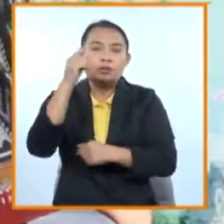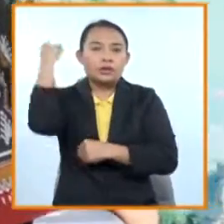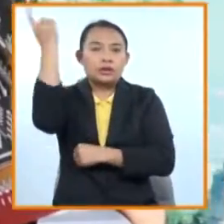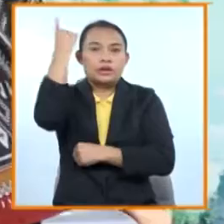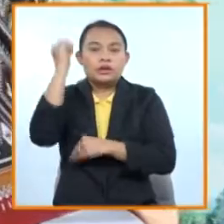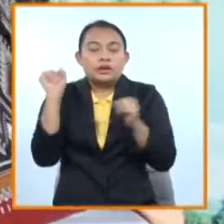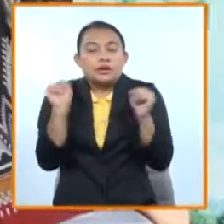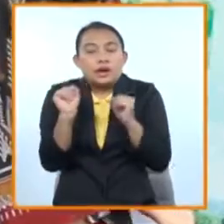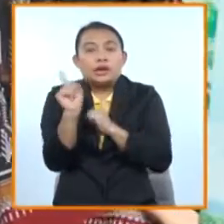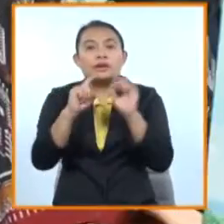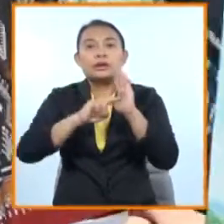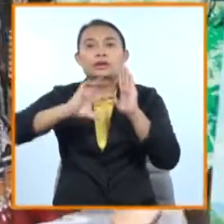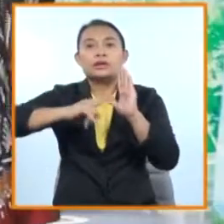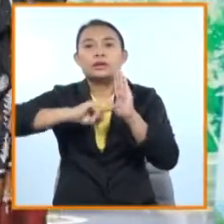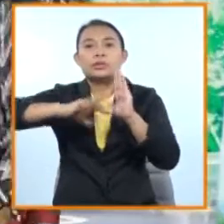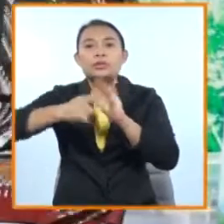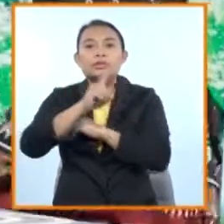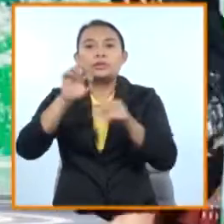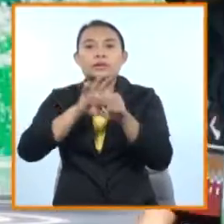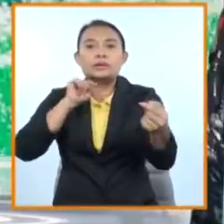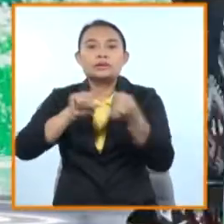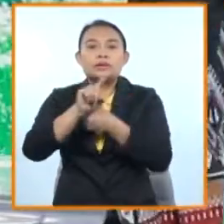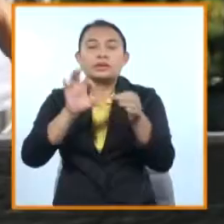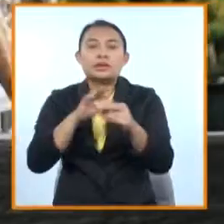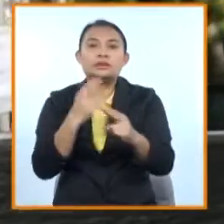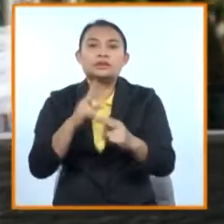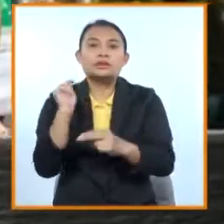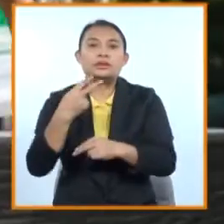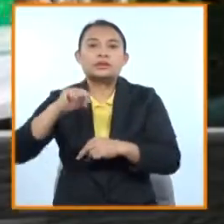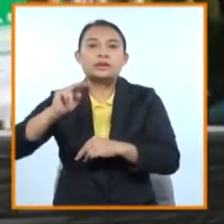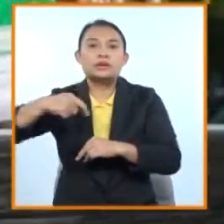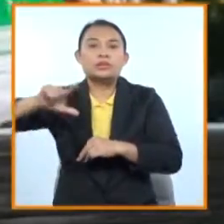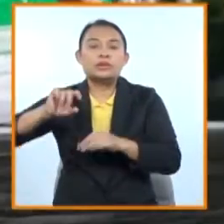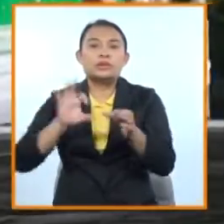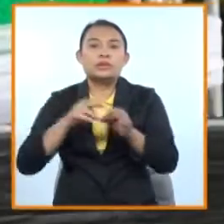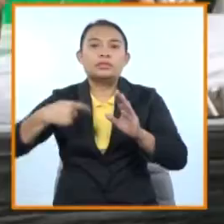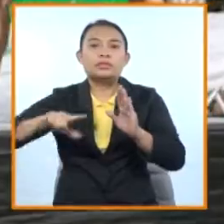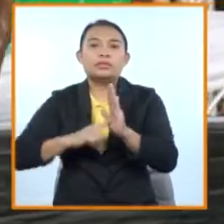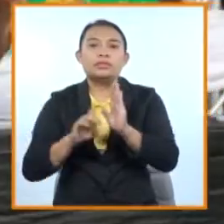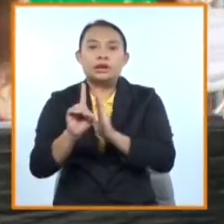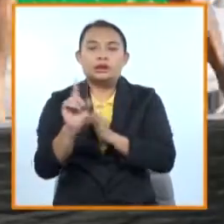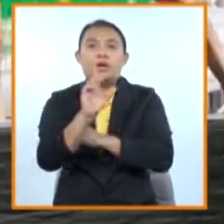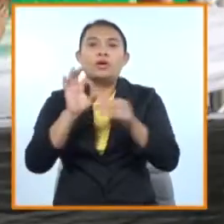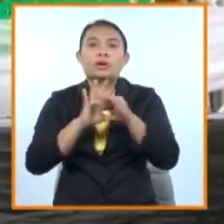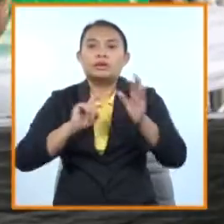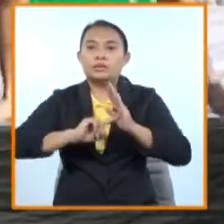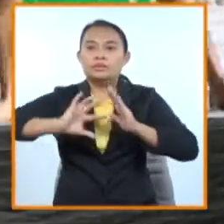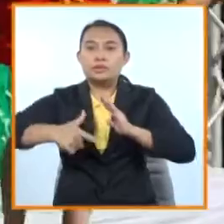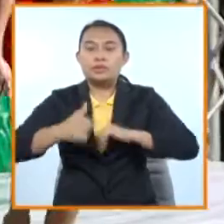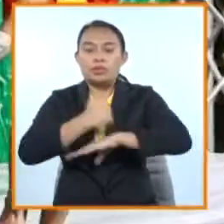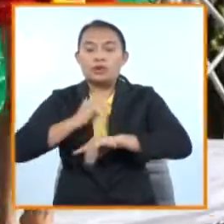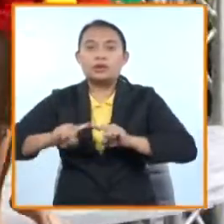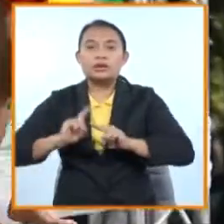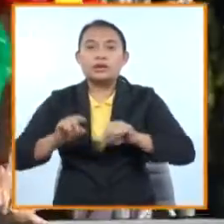าลมหนาวที่จังหวัดชัยภูมิซึ่งนายธนพลจันทรนิมิตปลัดจังหวัดชัยภูมินะคะนำคณะผู้บริหารจังหวัดชัยภูมิ